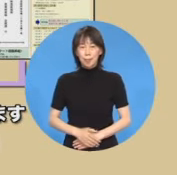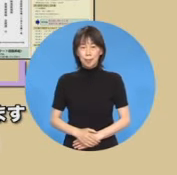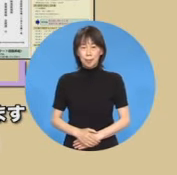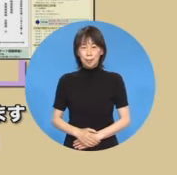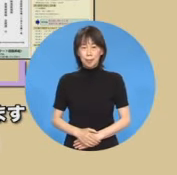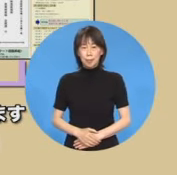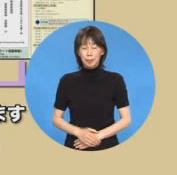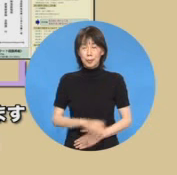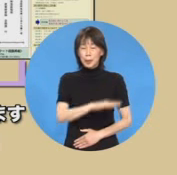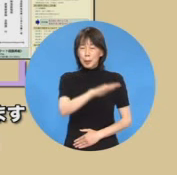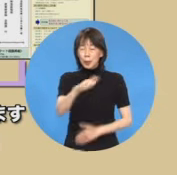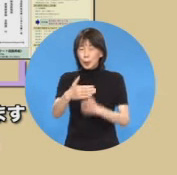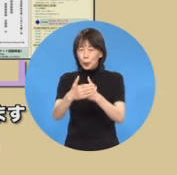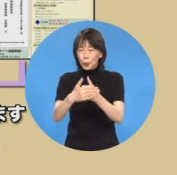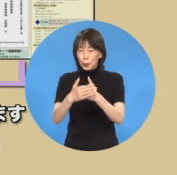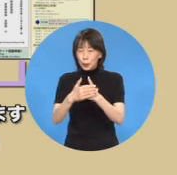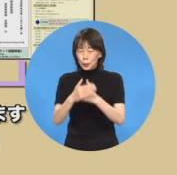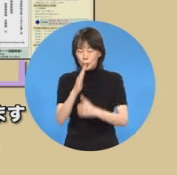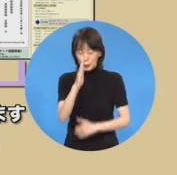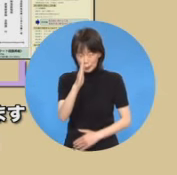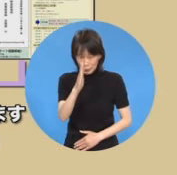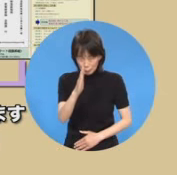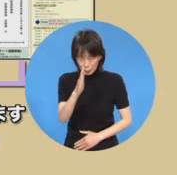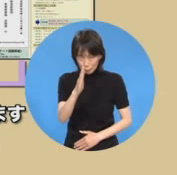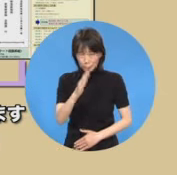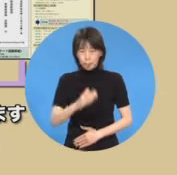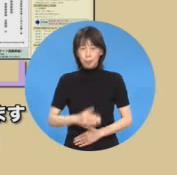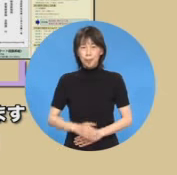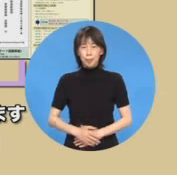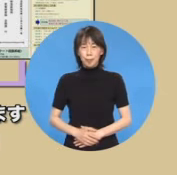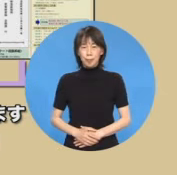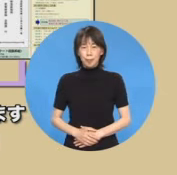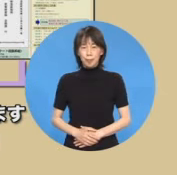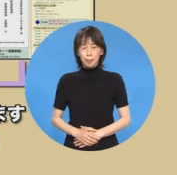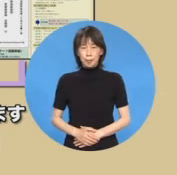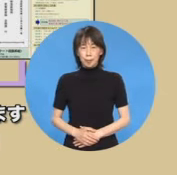ください皆様のご協力をお願いし